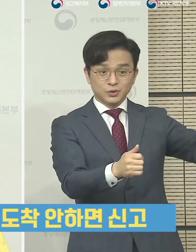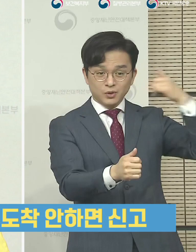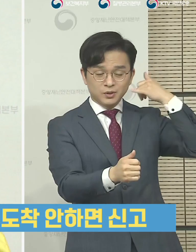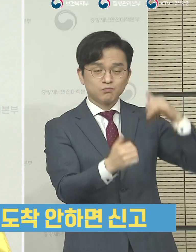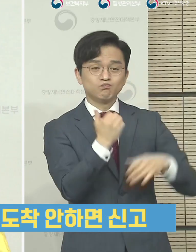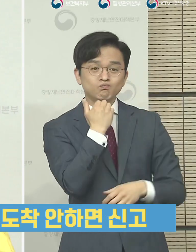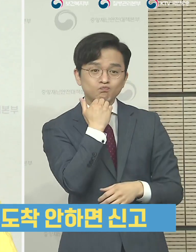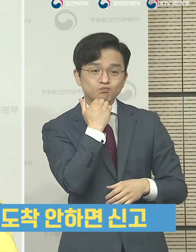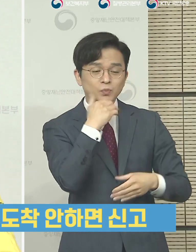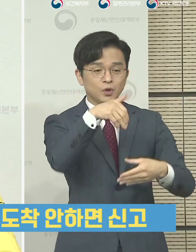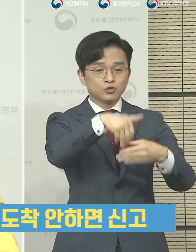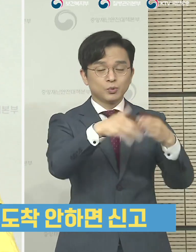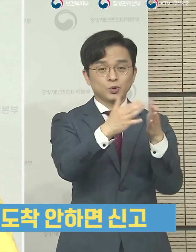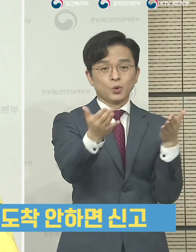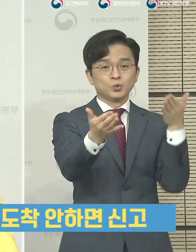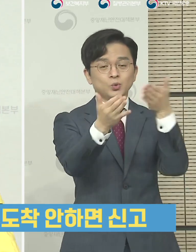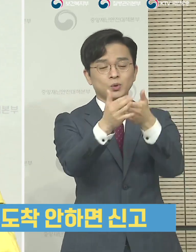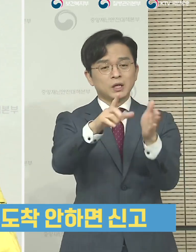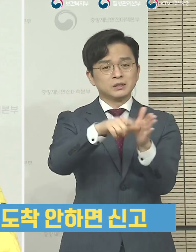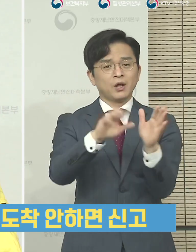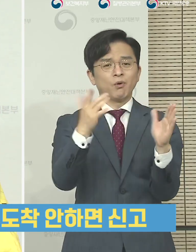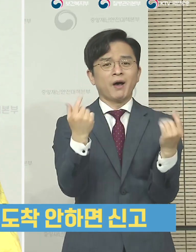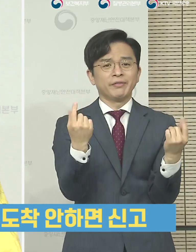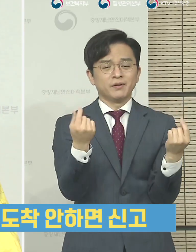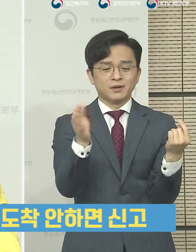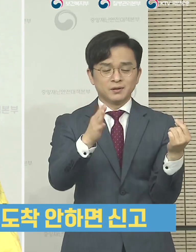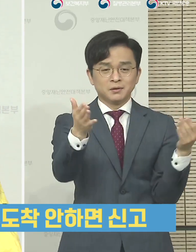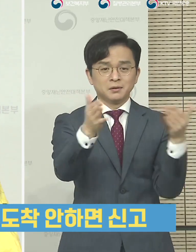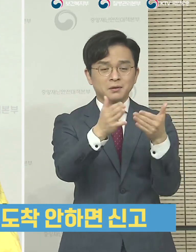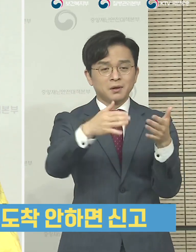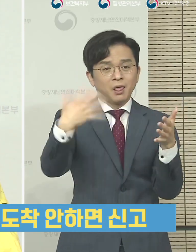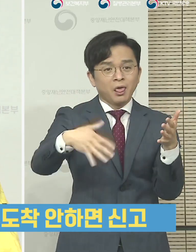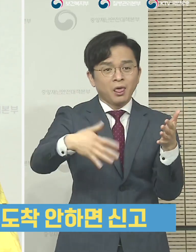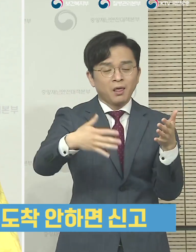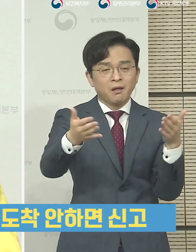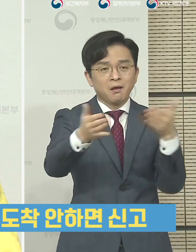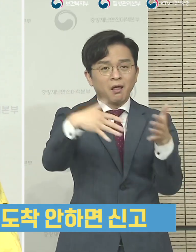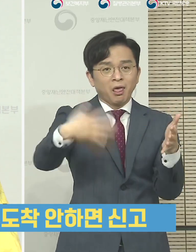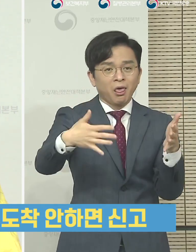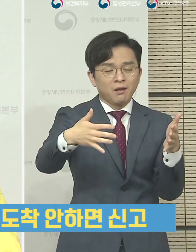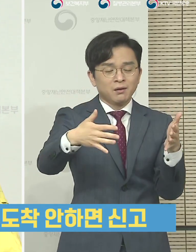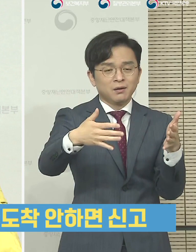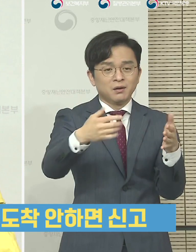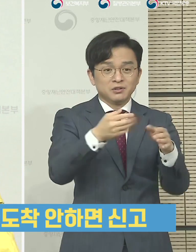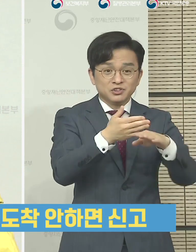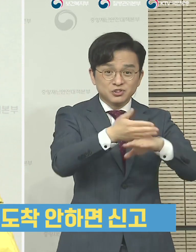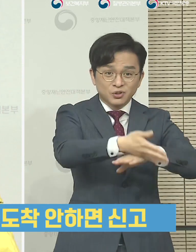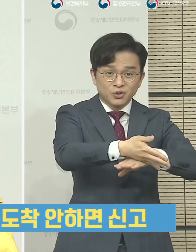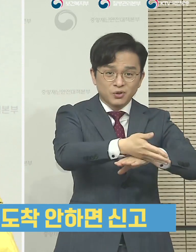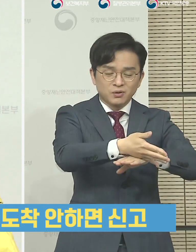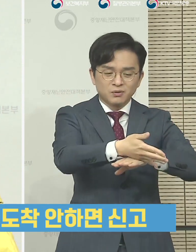취하고 거꾸로 집으로 돌아갈 때도 집에 도착할 추정 시간이 있는데 그때까지